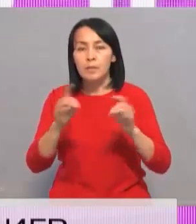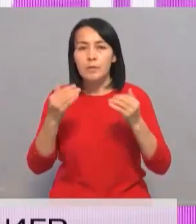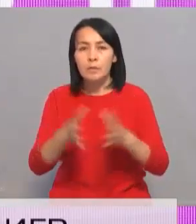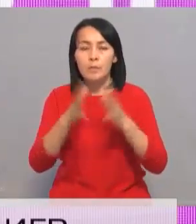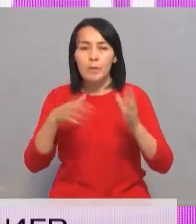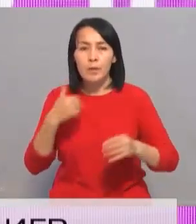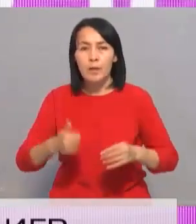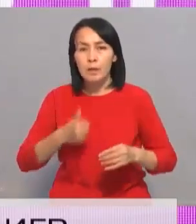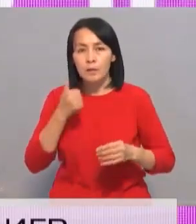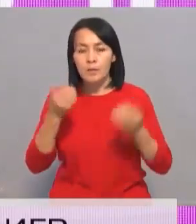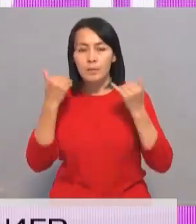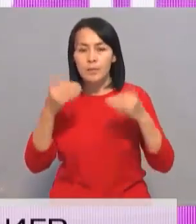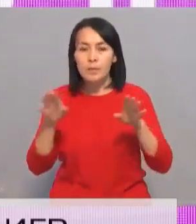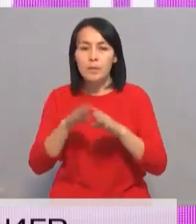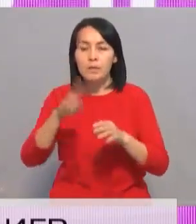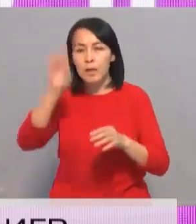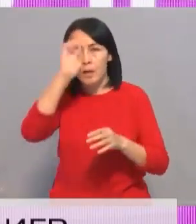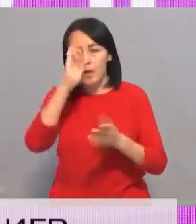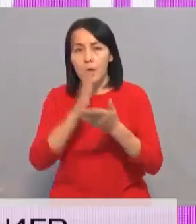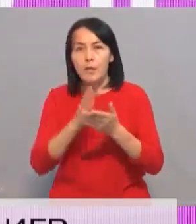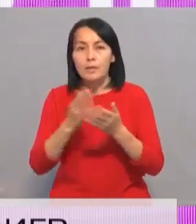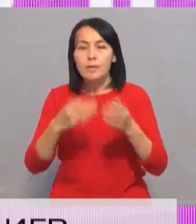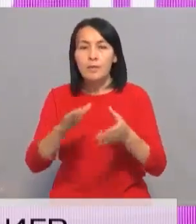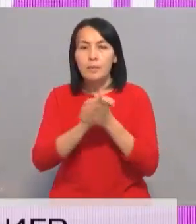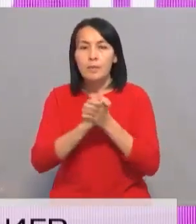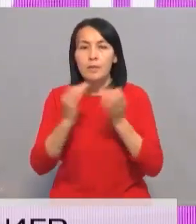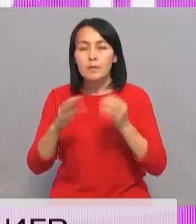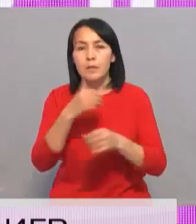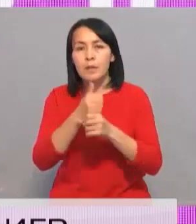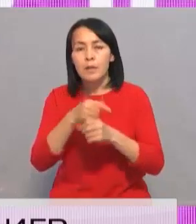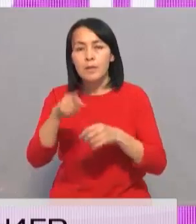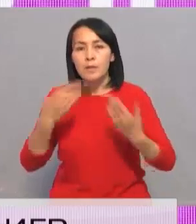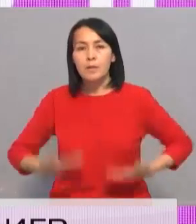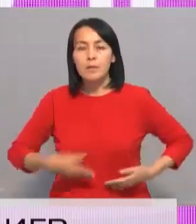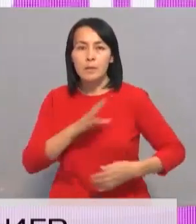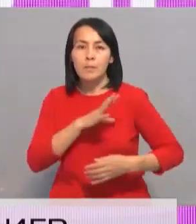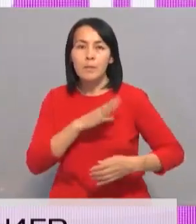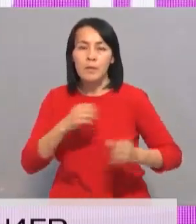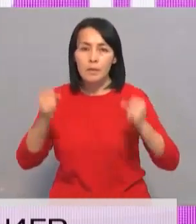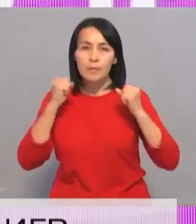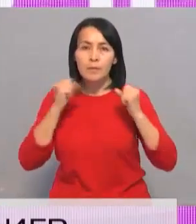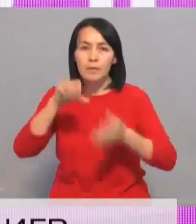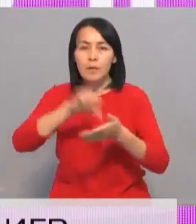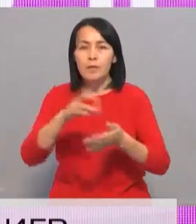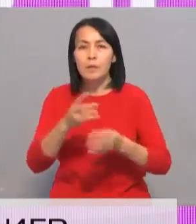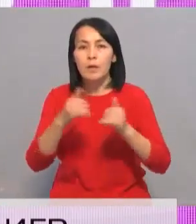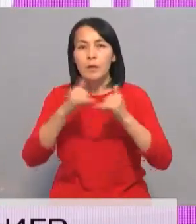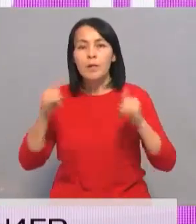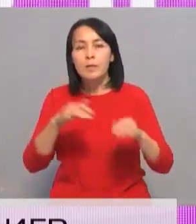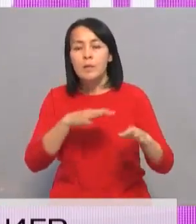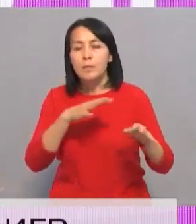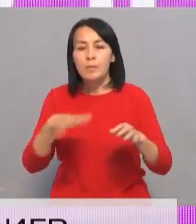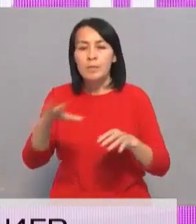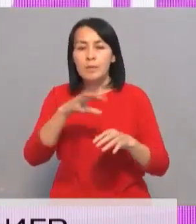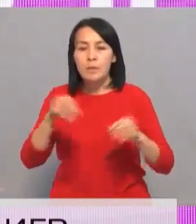более активное применение механизмов государственно-частного партнерства. Важно, чтобы жители были увлечены и активно участвовали в развитии массового